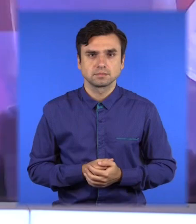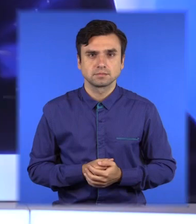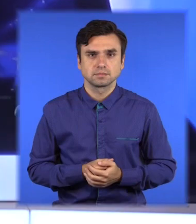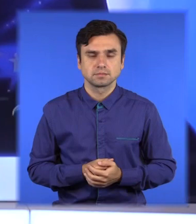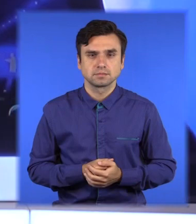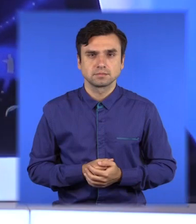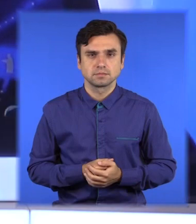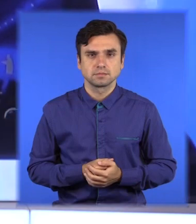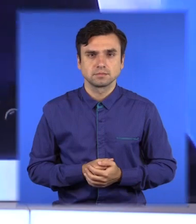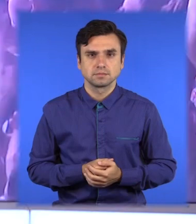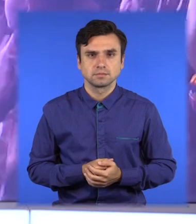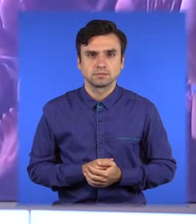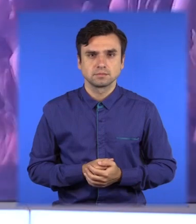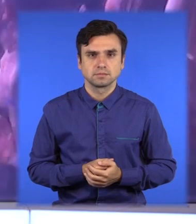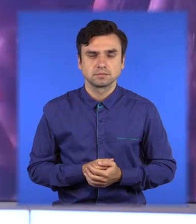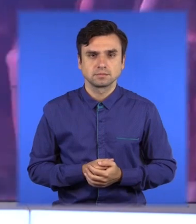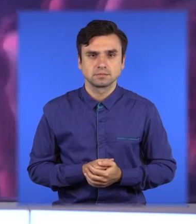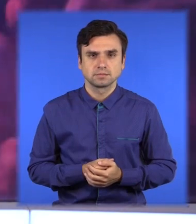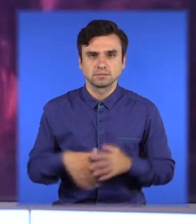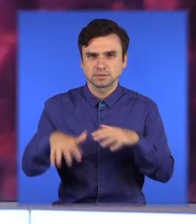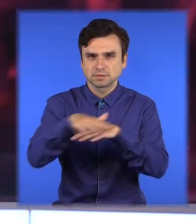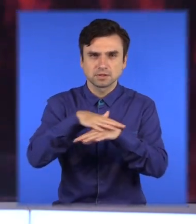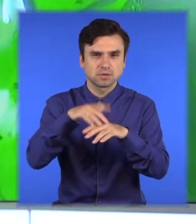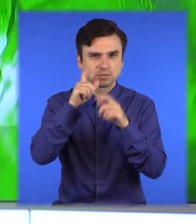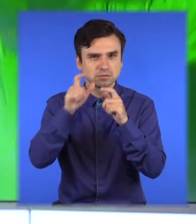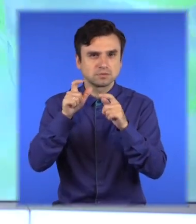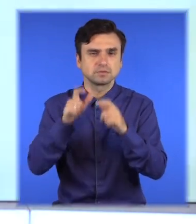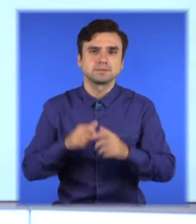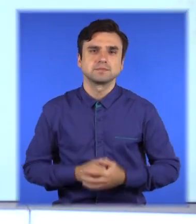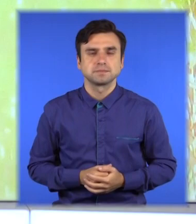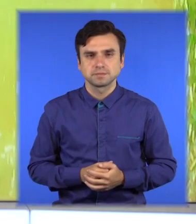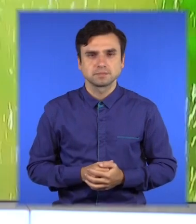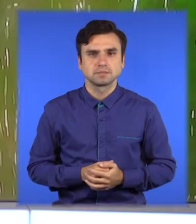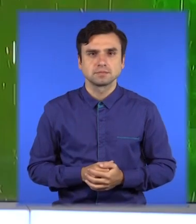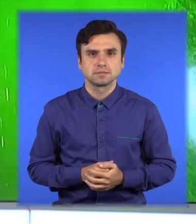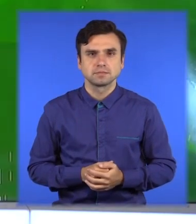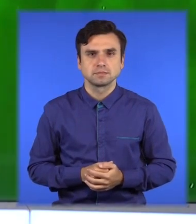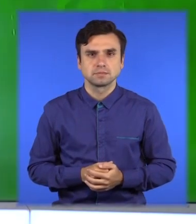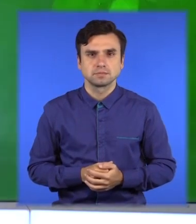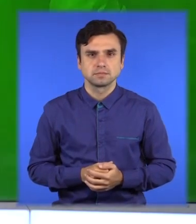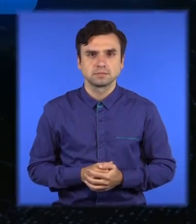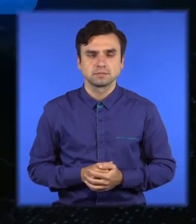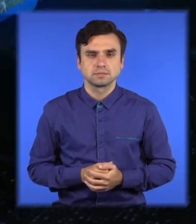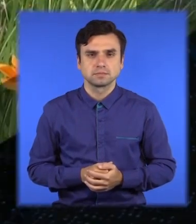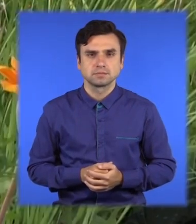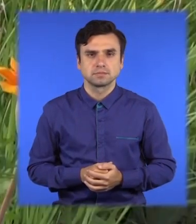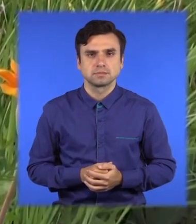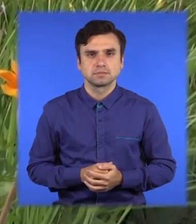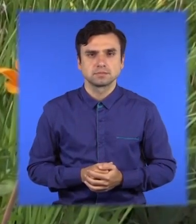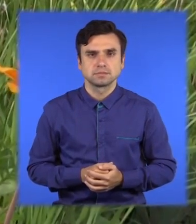давали шанувальникам ні хвилини відпочинку. Знайшла свій вітамін Д наша Тетяна Корник.